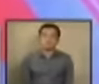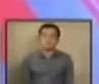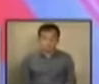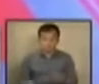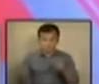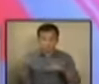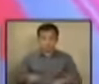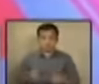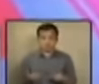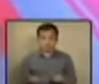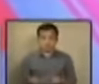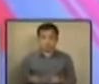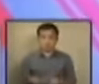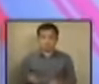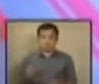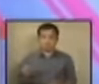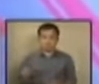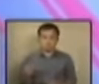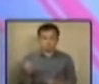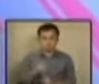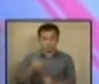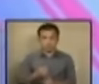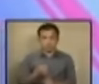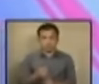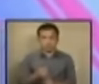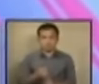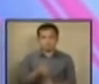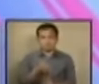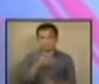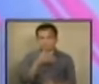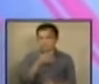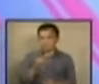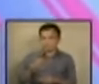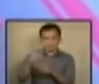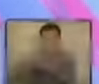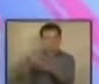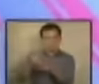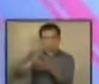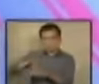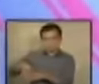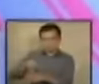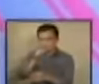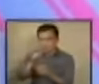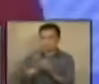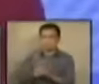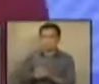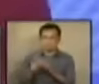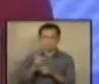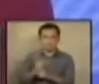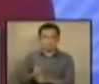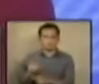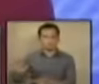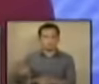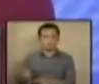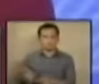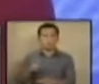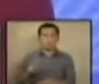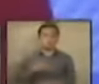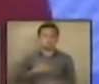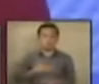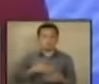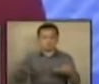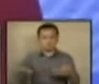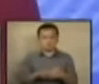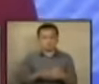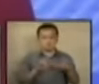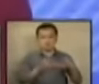Nandito po sa ating studio ngayon, isa po siyang battered wife. Hindi po natin siya pangalanan para sa kanya pong proteksyon. At ang gusto niya pong mangyari, masampan po ng kaso ang